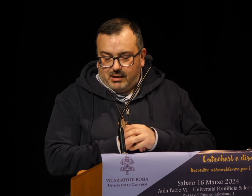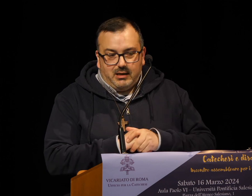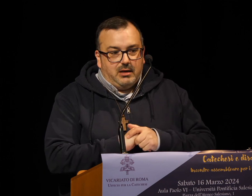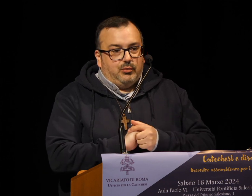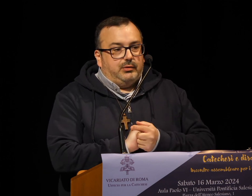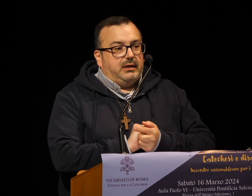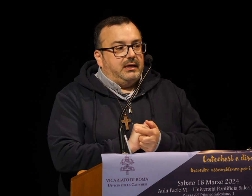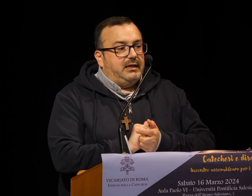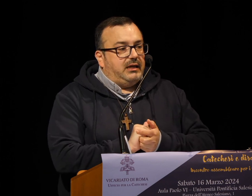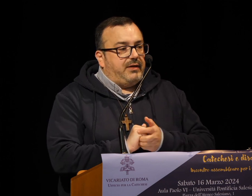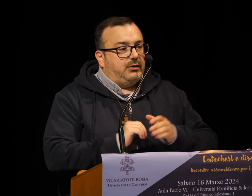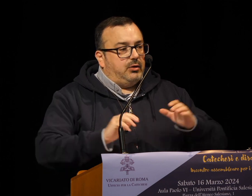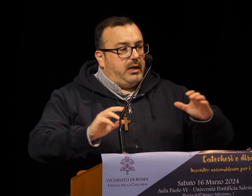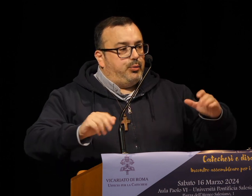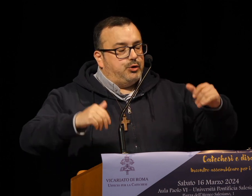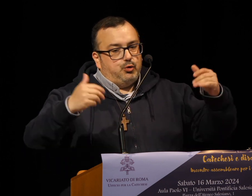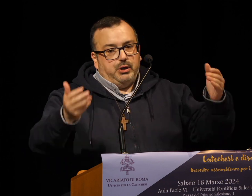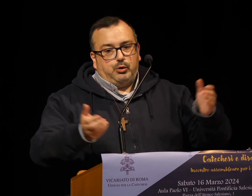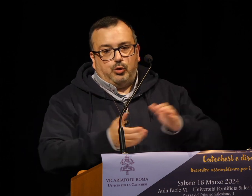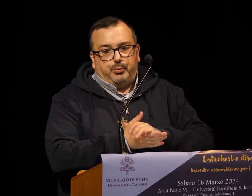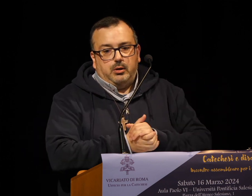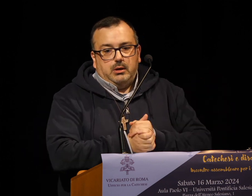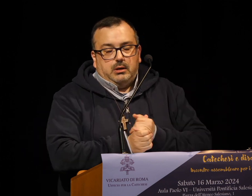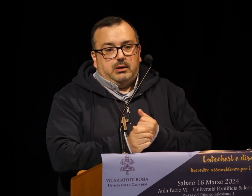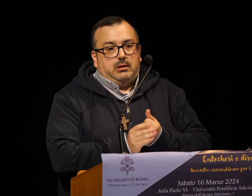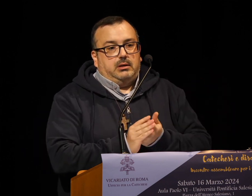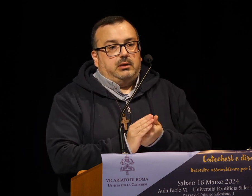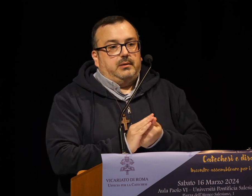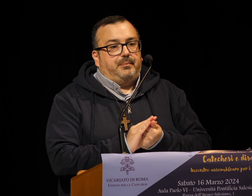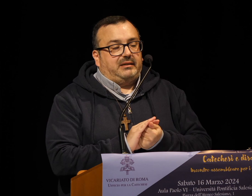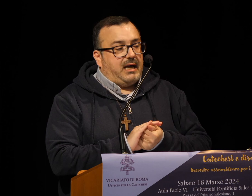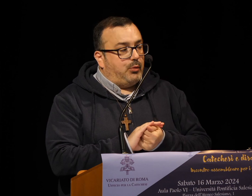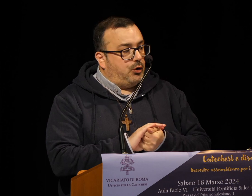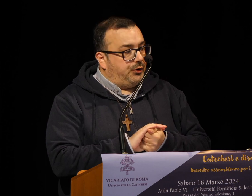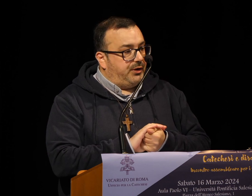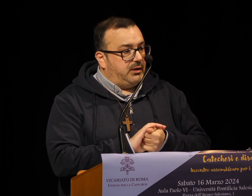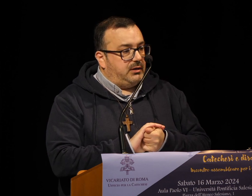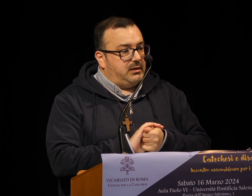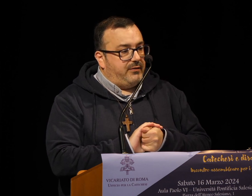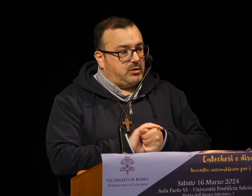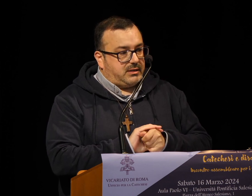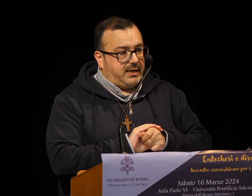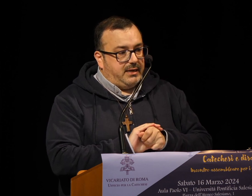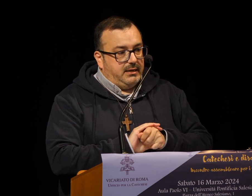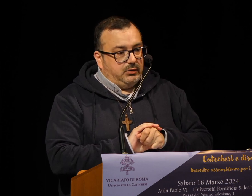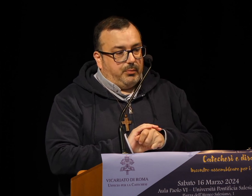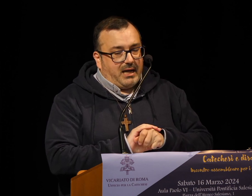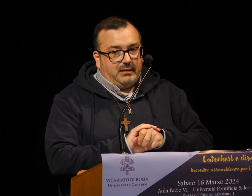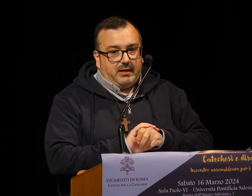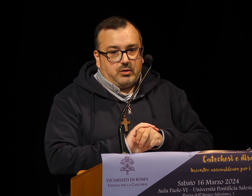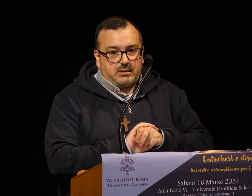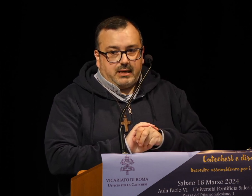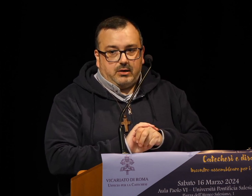per un intervento e poi subito dopo eh partiamo con le vostre